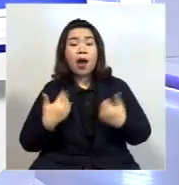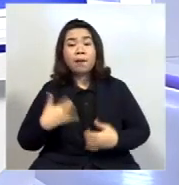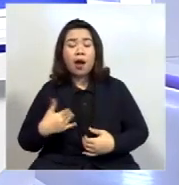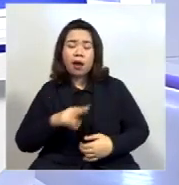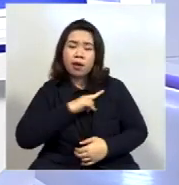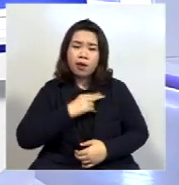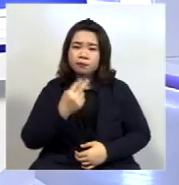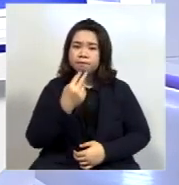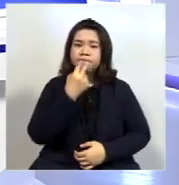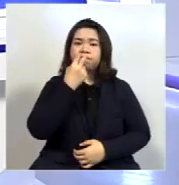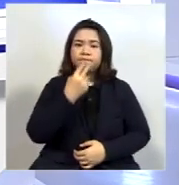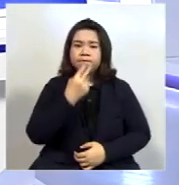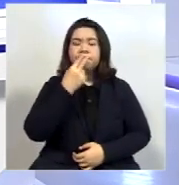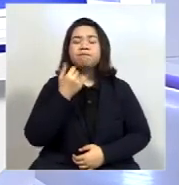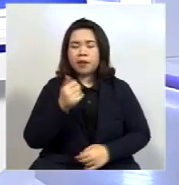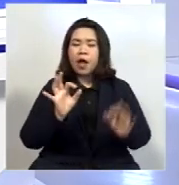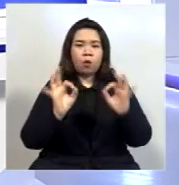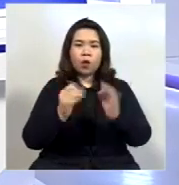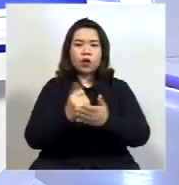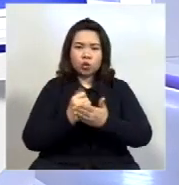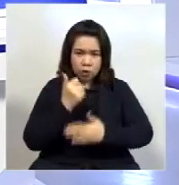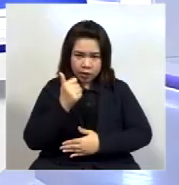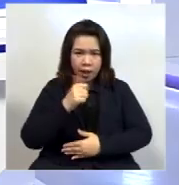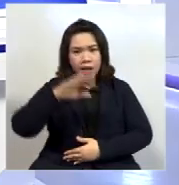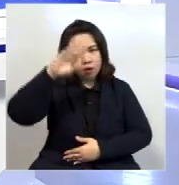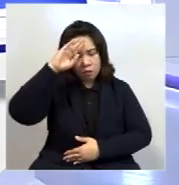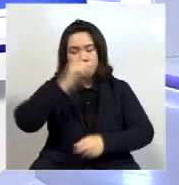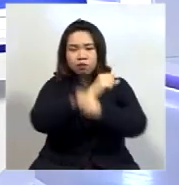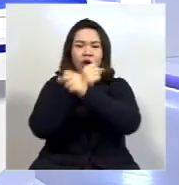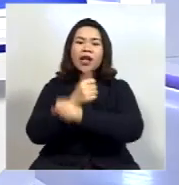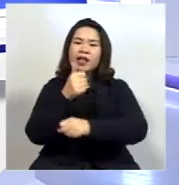หายใจได้สะดวกอันนี้ก็ช่วยได้ป้องกันโรคด้วยแล้วก็ทำให้หายใจได้สะดวกด้วย